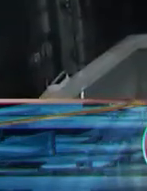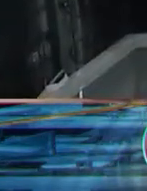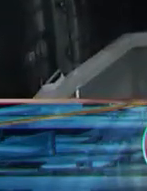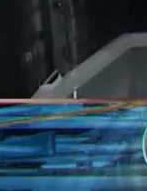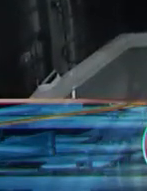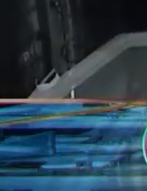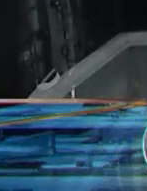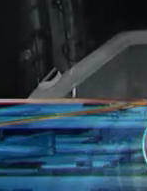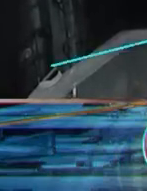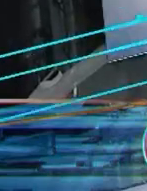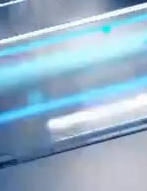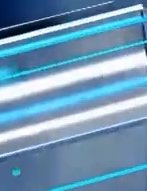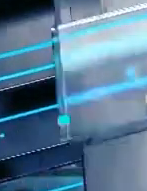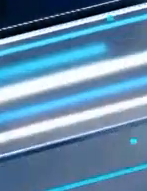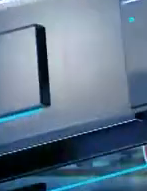только в областном центре.